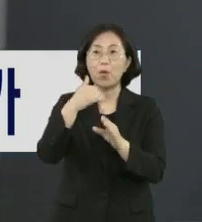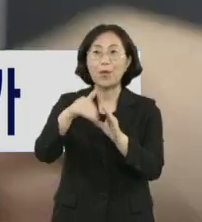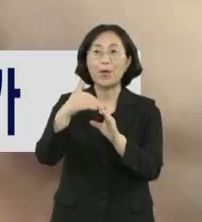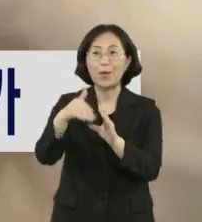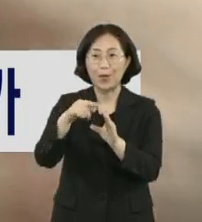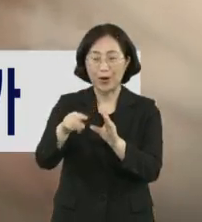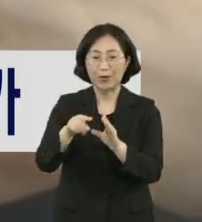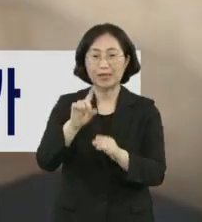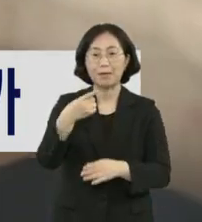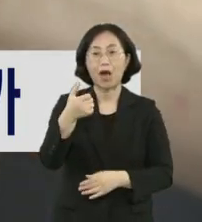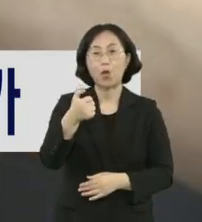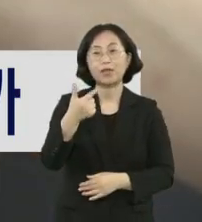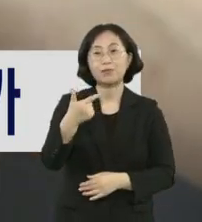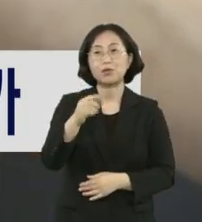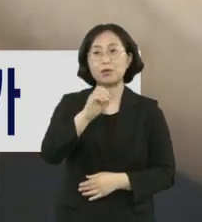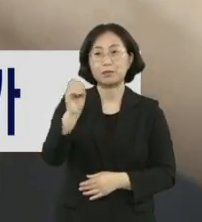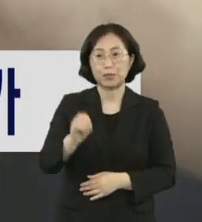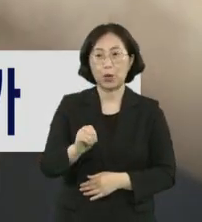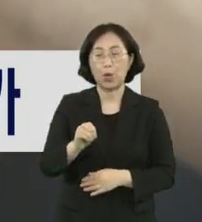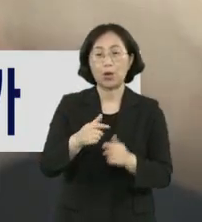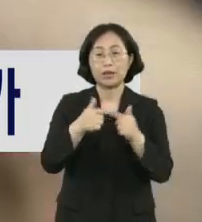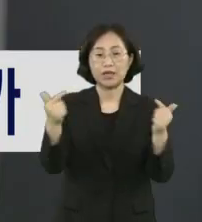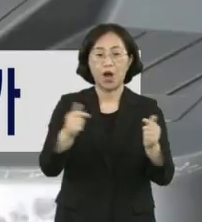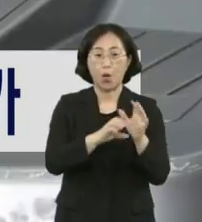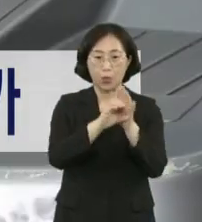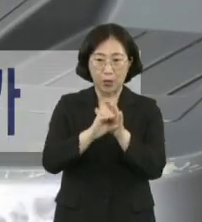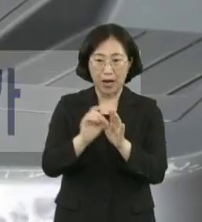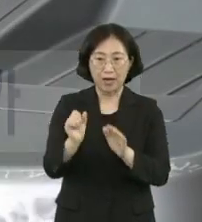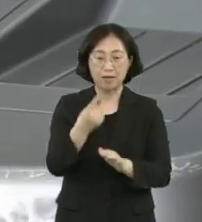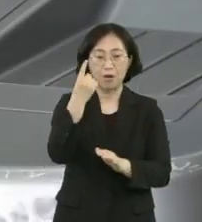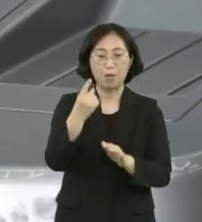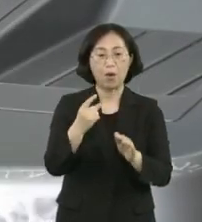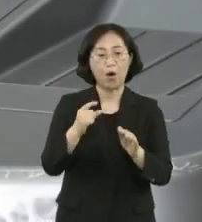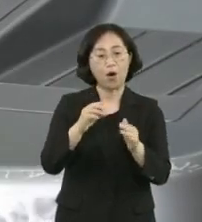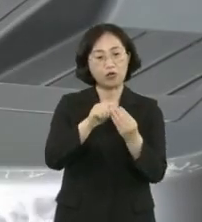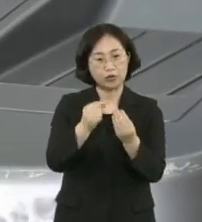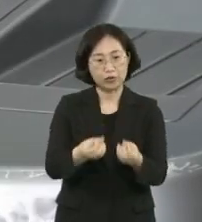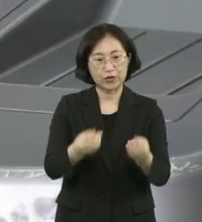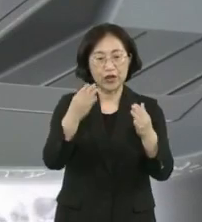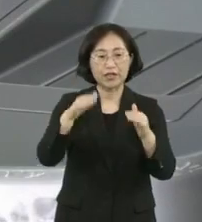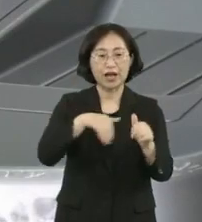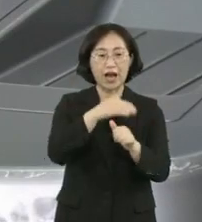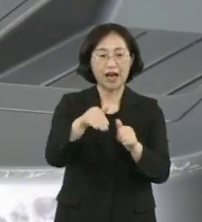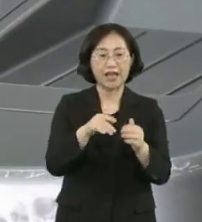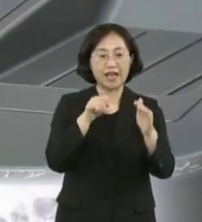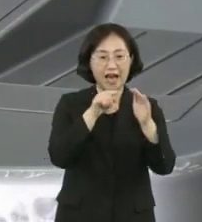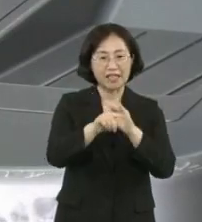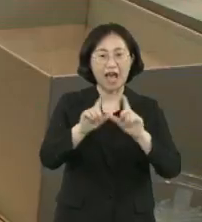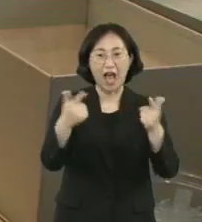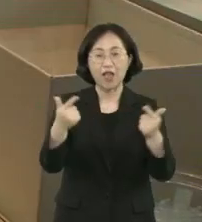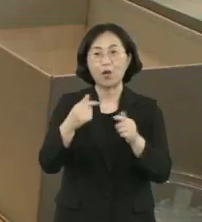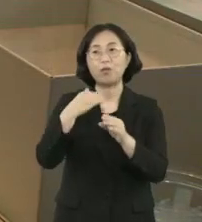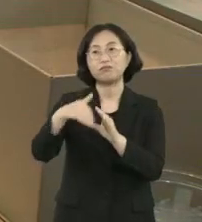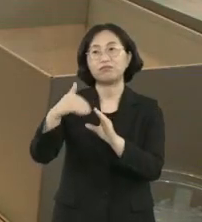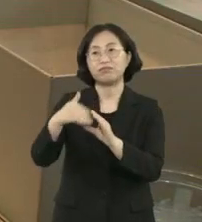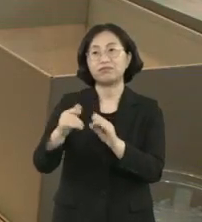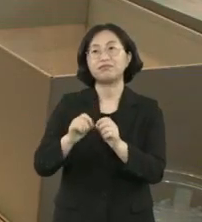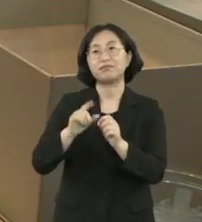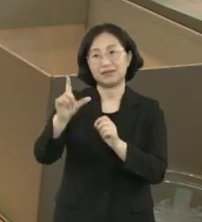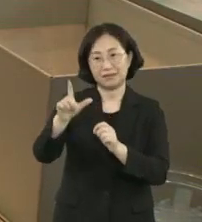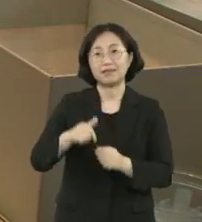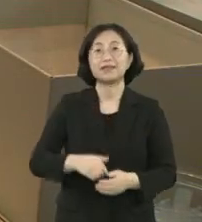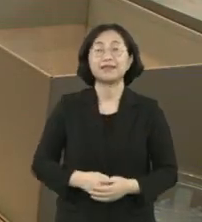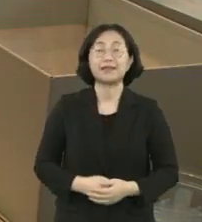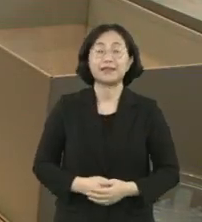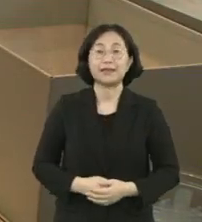검색어 비중이 156% 늘어나는 등 코로나19로 추석 풍습이 귀향 대신 비대면 송금 방식으로 전환된 것으로